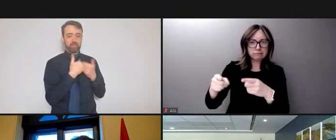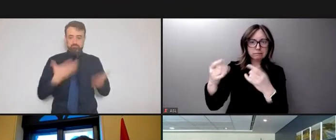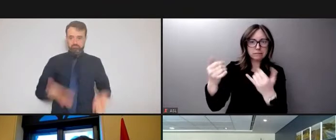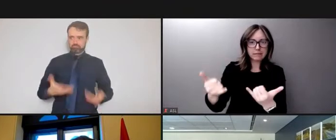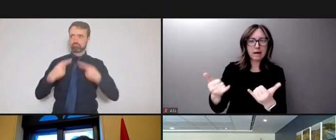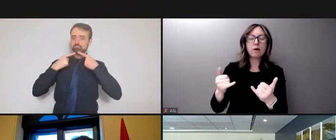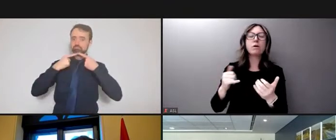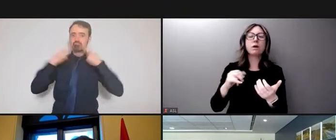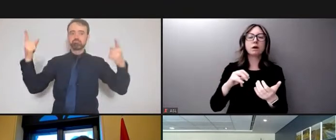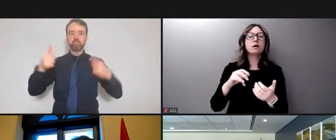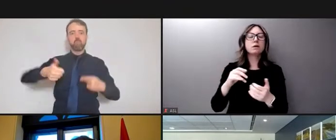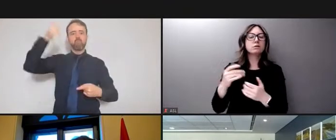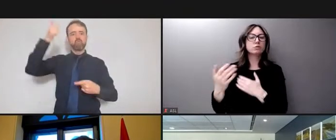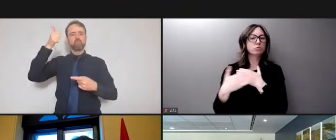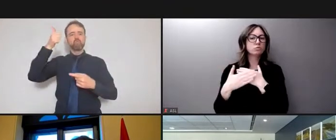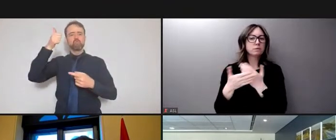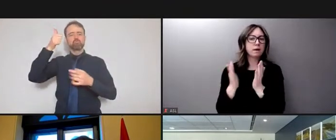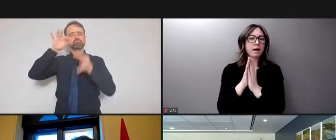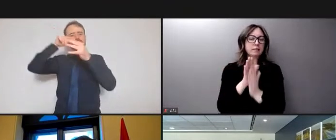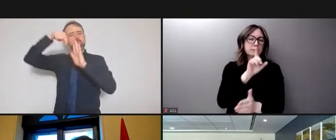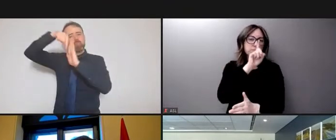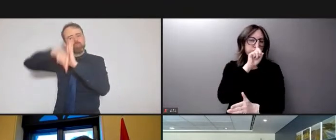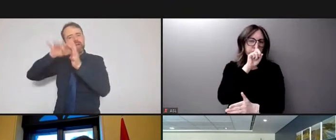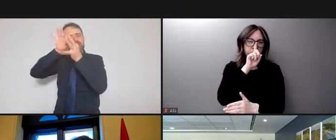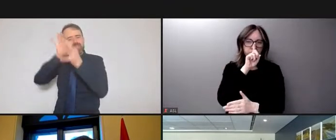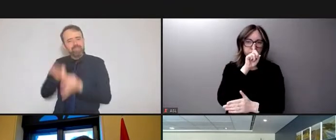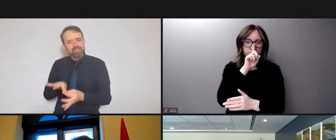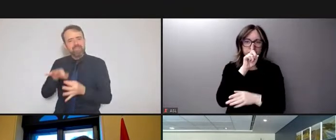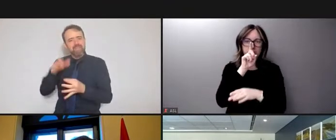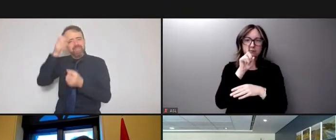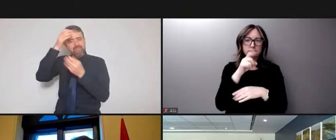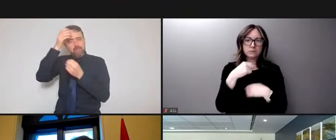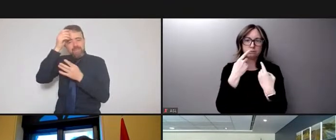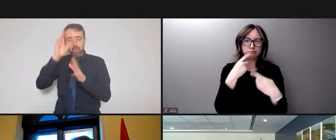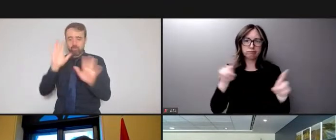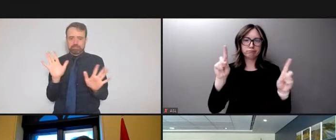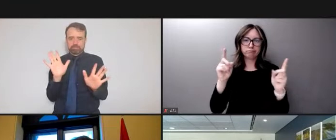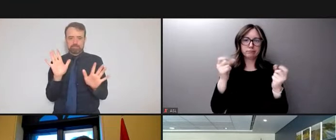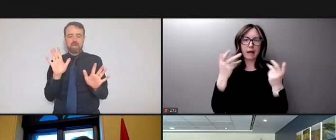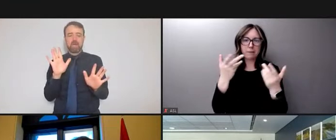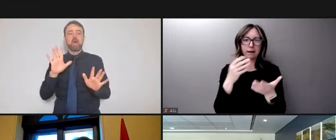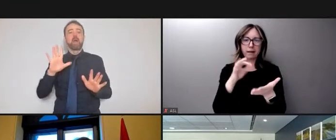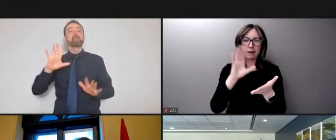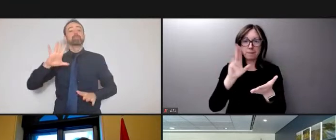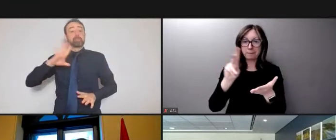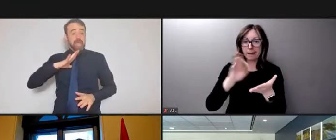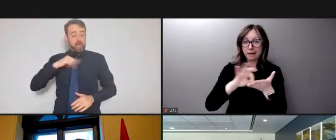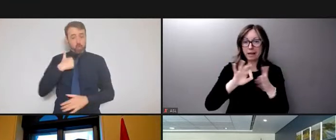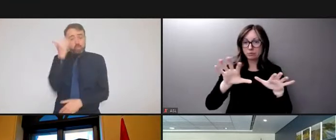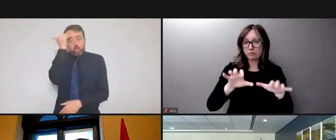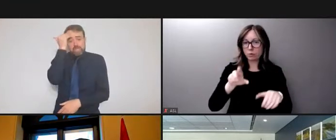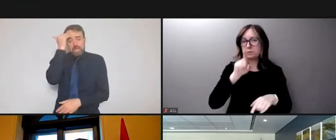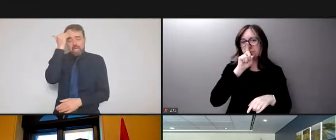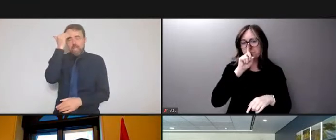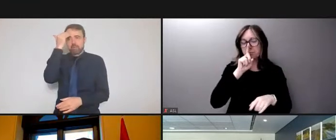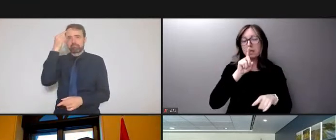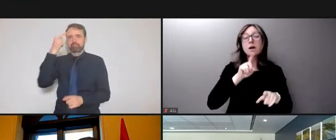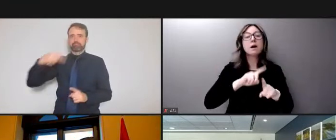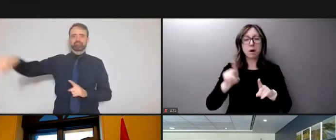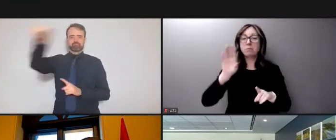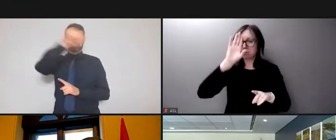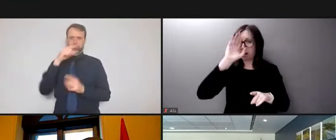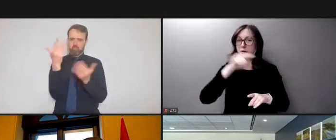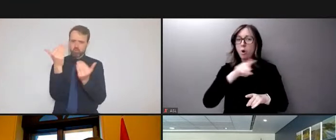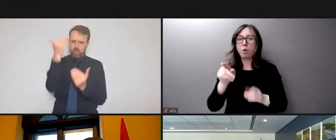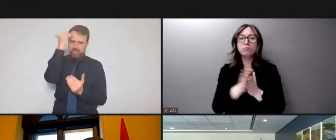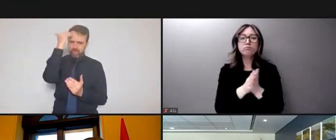les détails. Mais je pense qu'il y a évidemment un intérêt public qui est juste